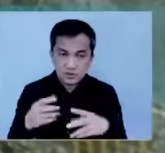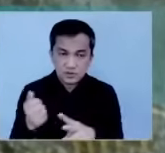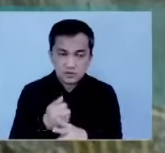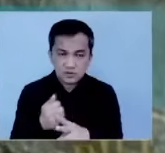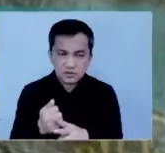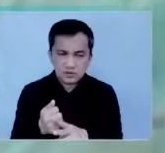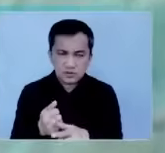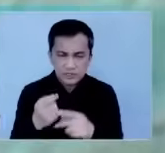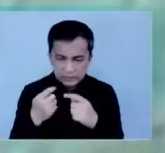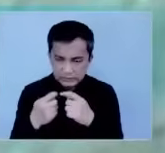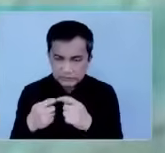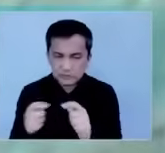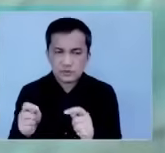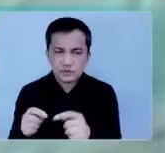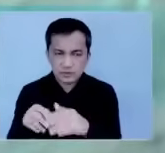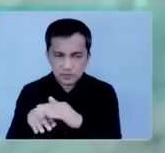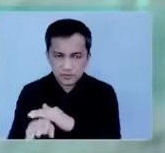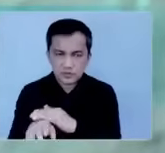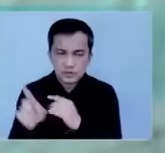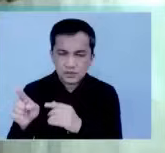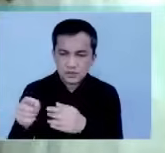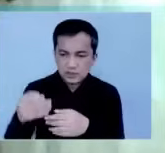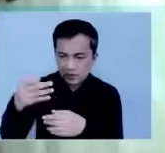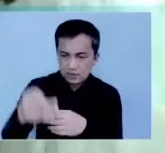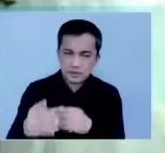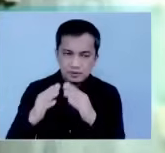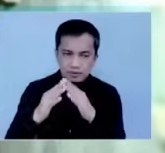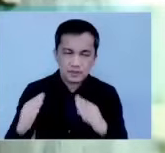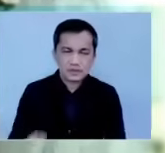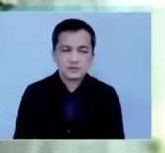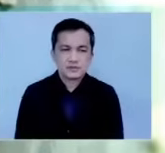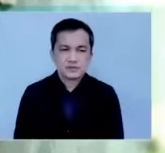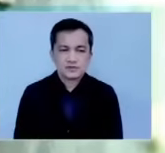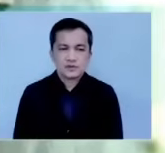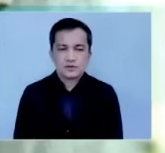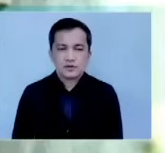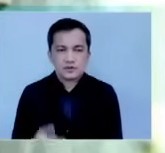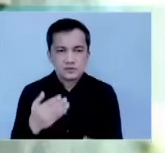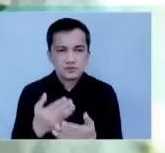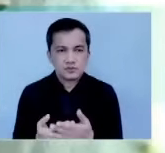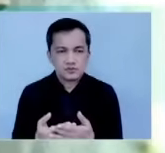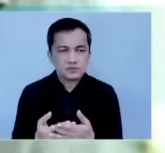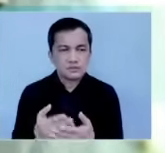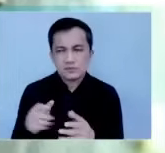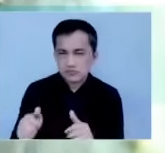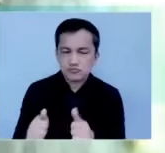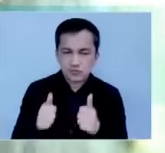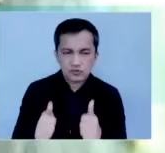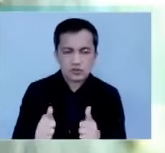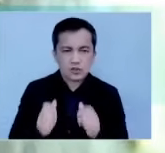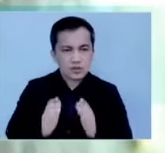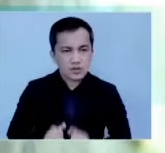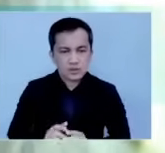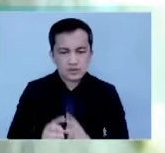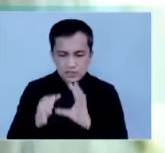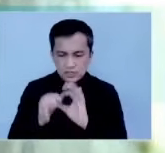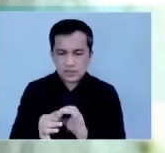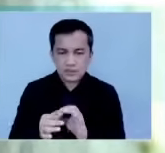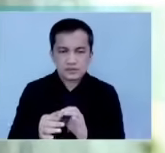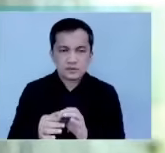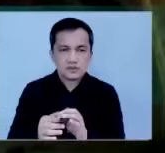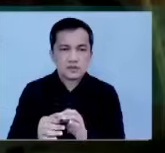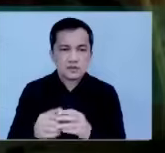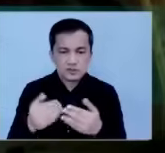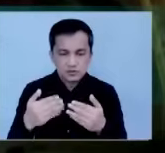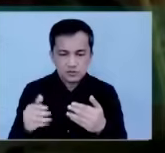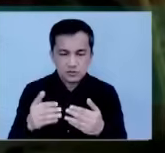sinubukan din nilang looban ang katapat na bahay Mabuti na lang daw naka-lock ang pinto at bintana kaya hindi ito